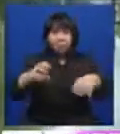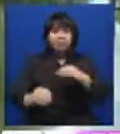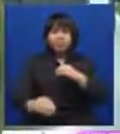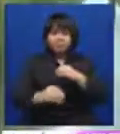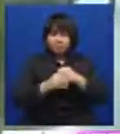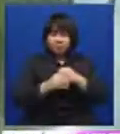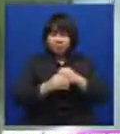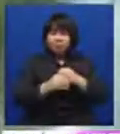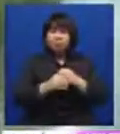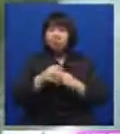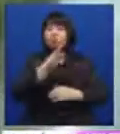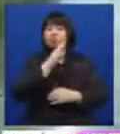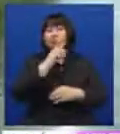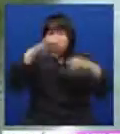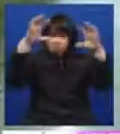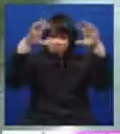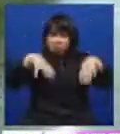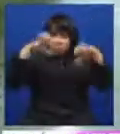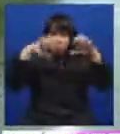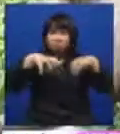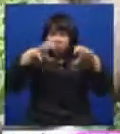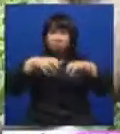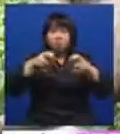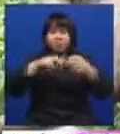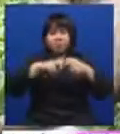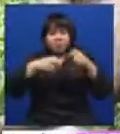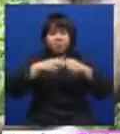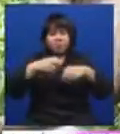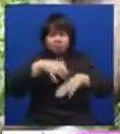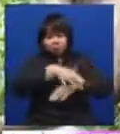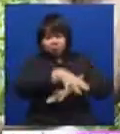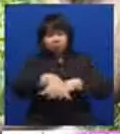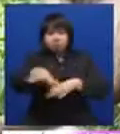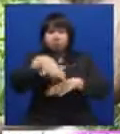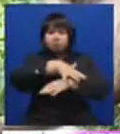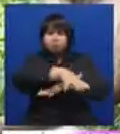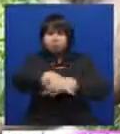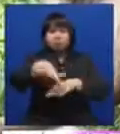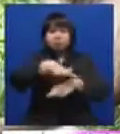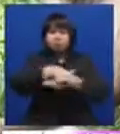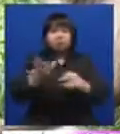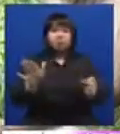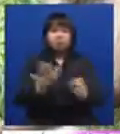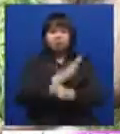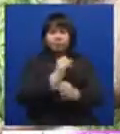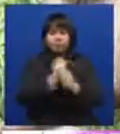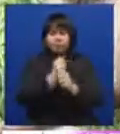ดูฝนนี้ระบบการระบายน้ำในกรุงเทพมหานครจะทำหน้าที่ได้เต็มประสิทธิภาพ